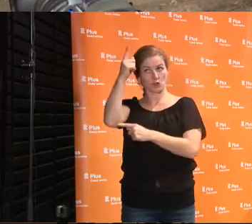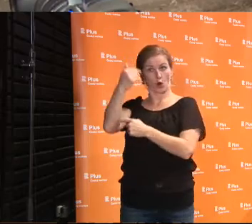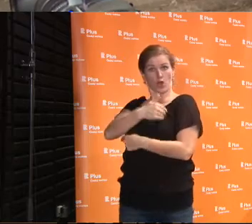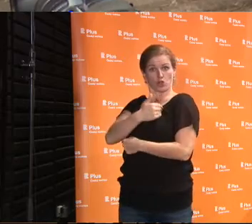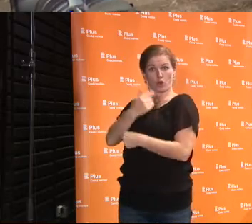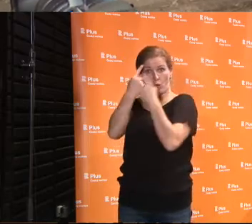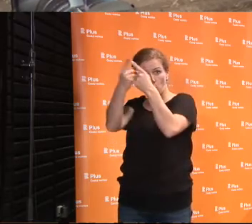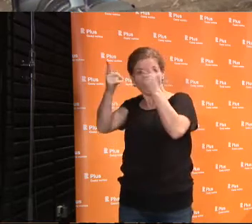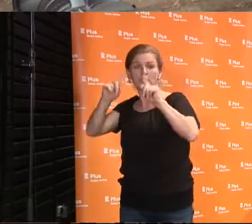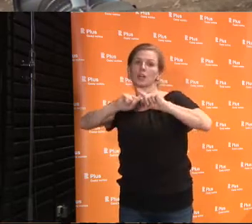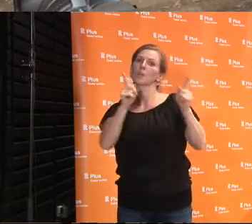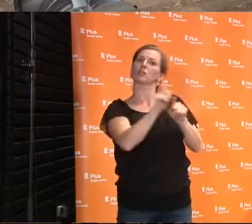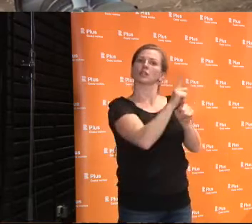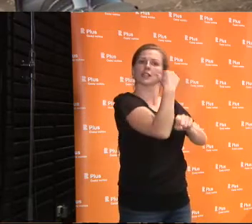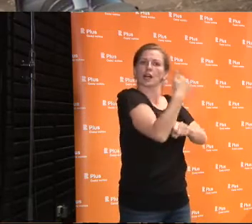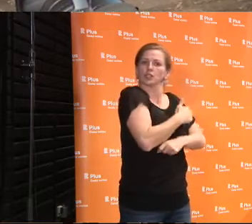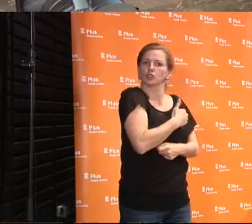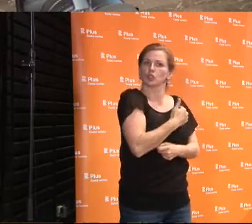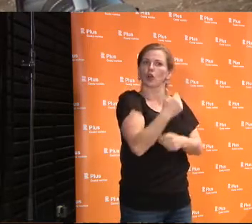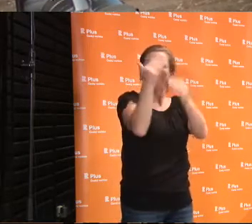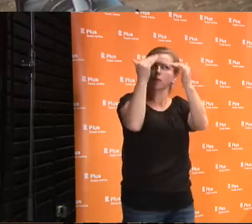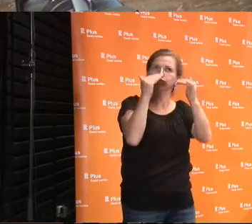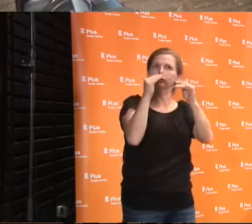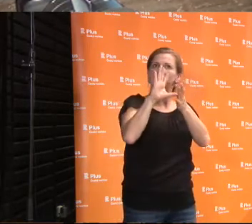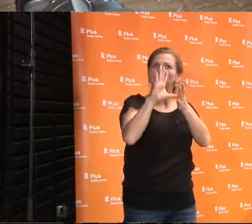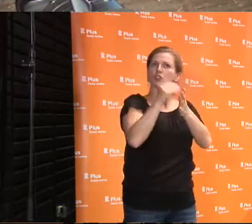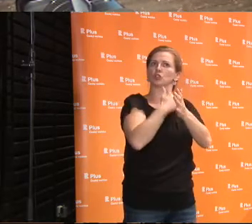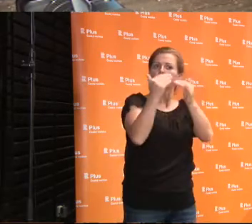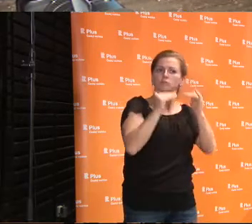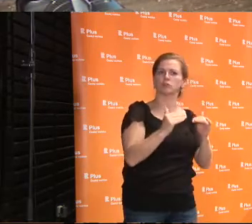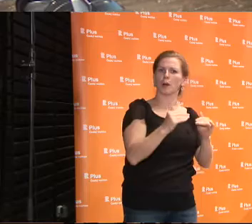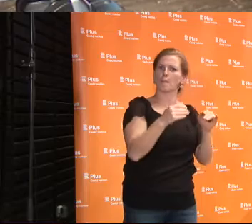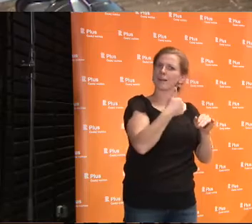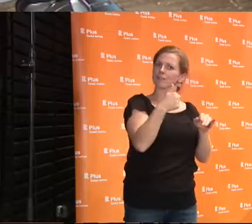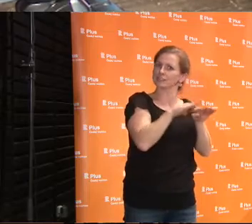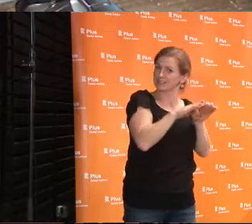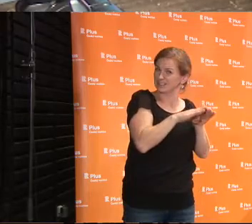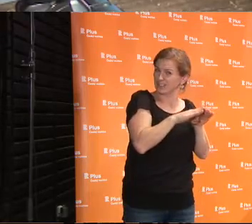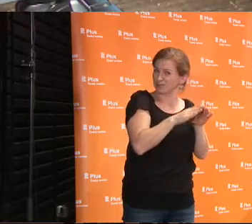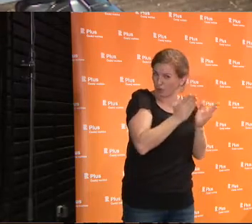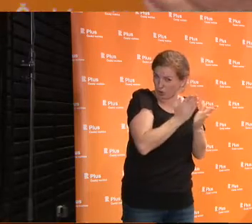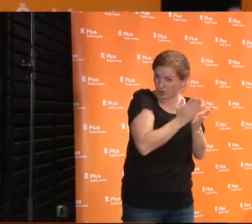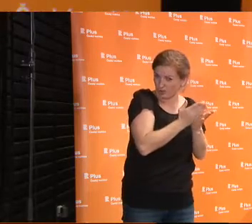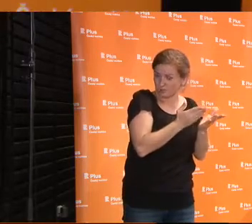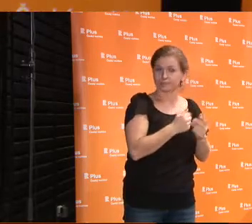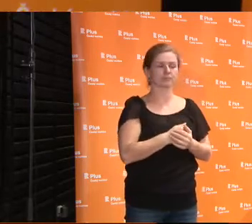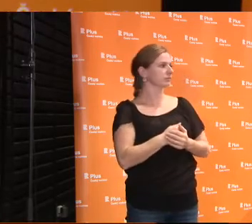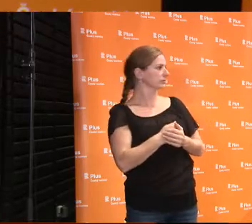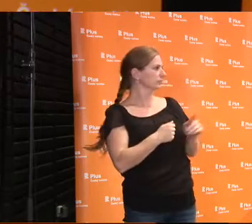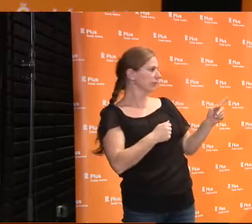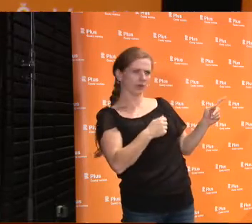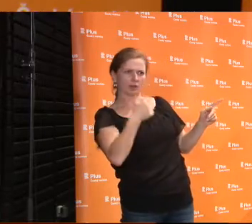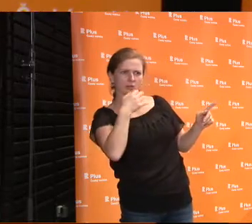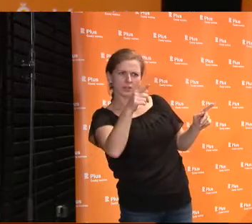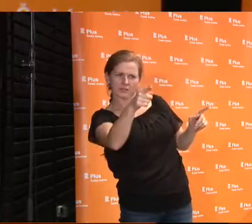není vlastně hlubší, jestli bychom se neměli bavit už od té výuky vlastně od prvních tříd. Jak to je v současné době v Česku? Já předpokládám, že máte děti na vysoké